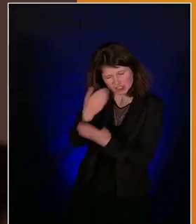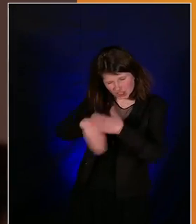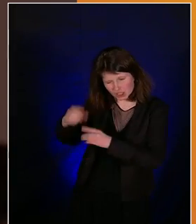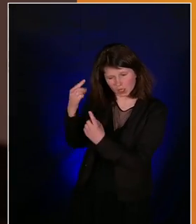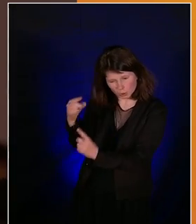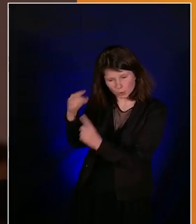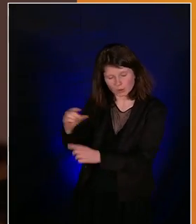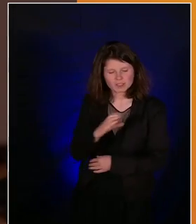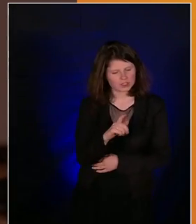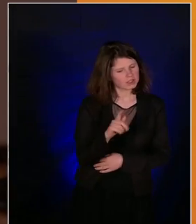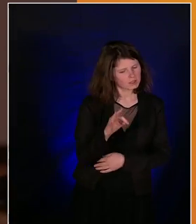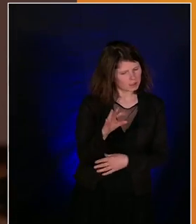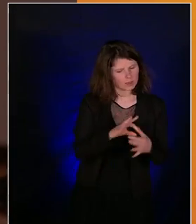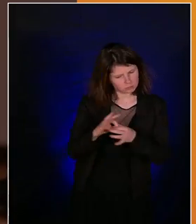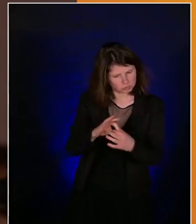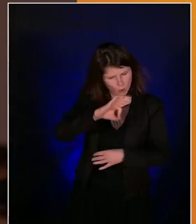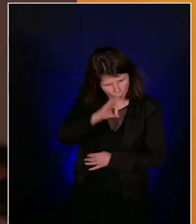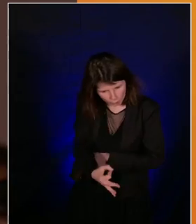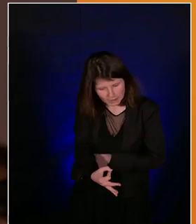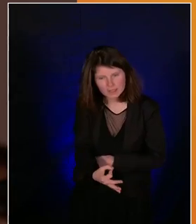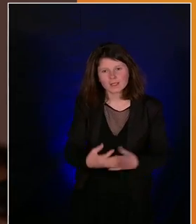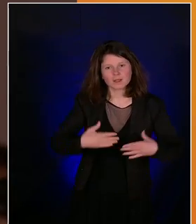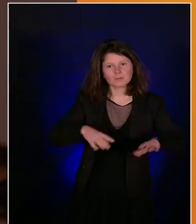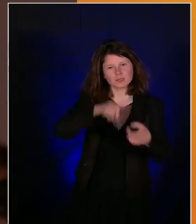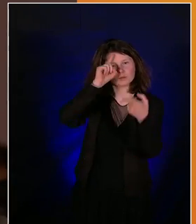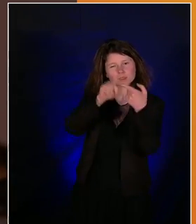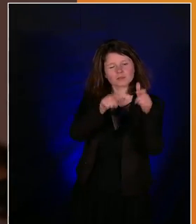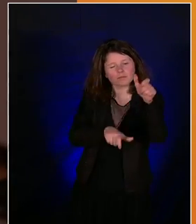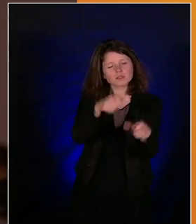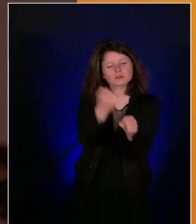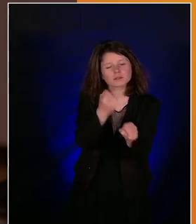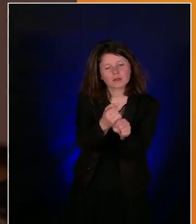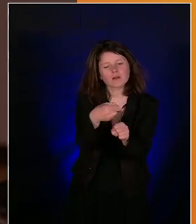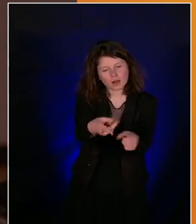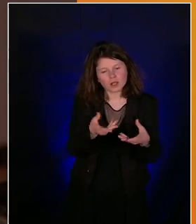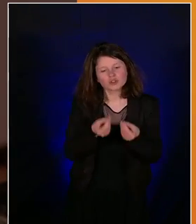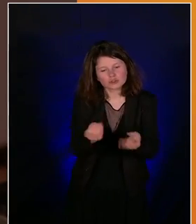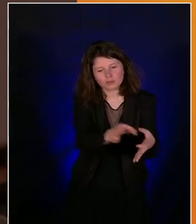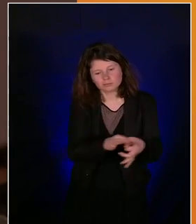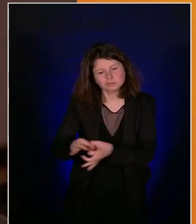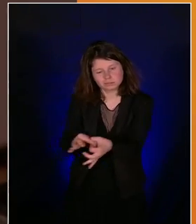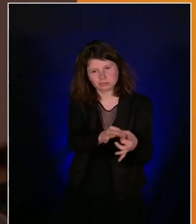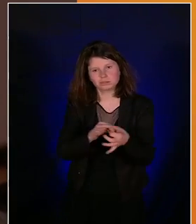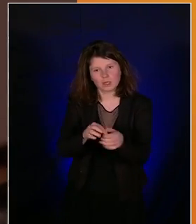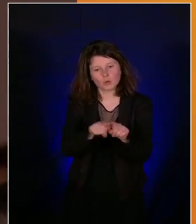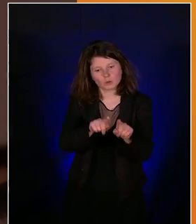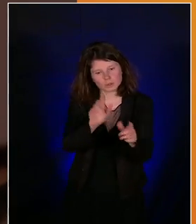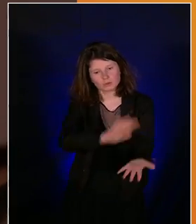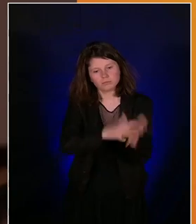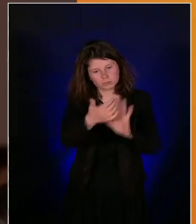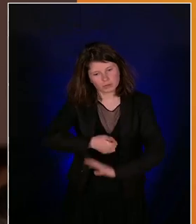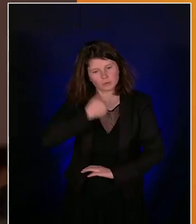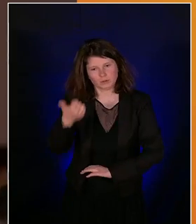rassemblée oui mais pour unir les travailleurs pour leur émancipation pour unir les travailleurs pour être un syndicalisme de classe de